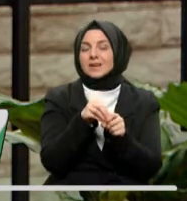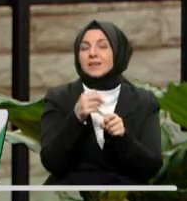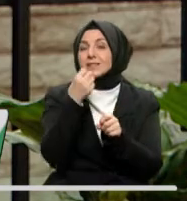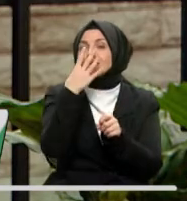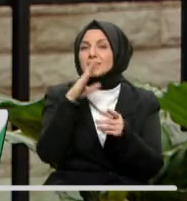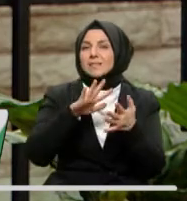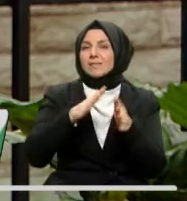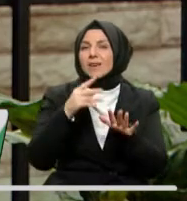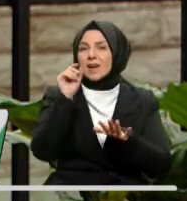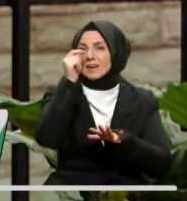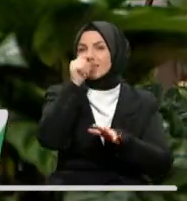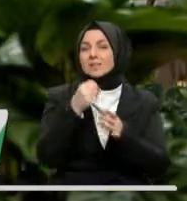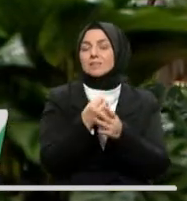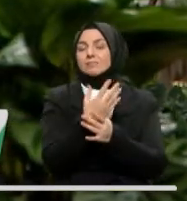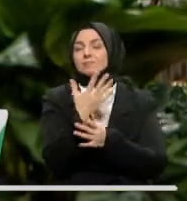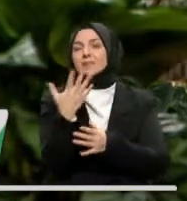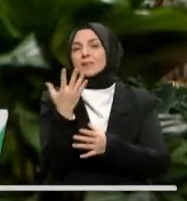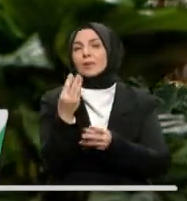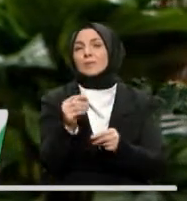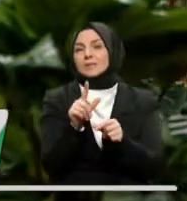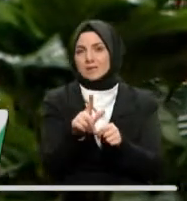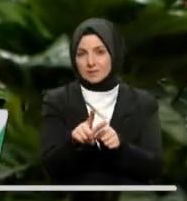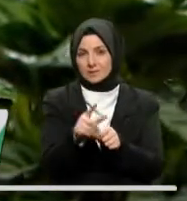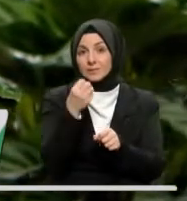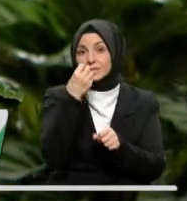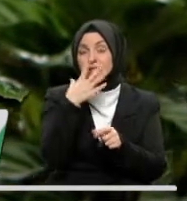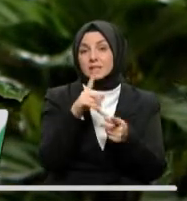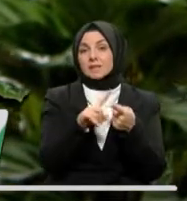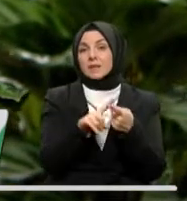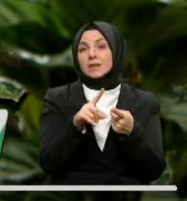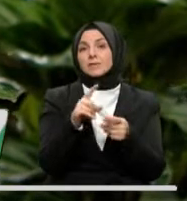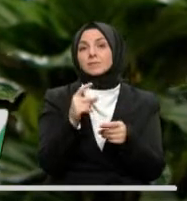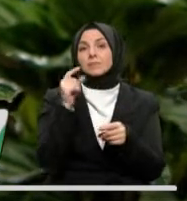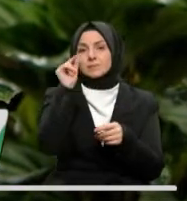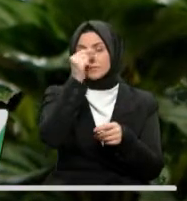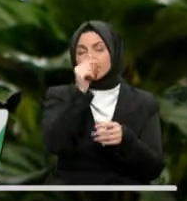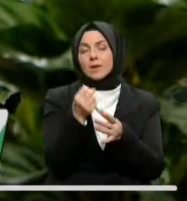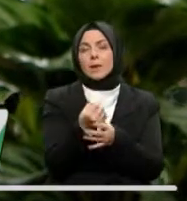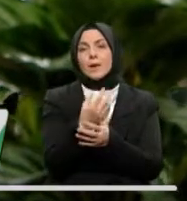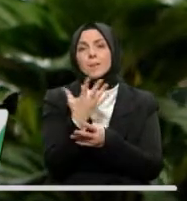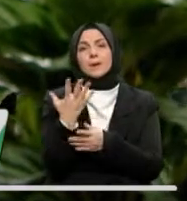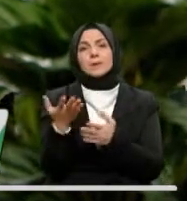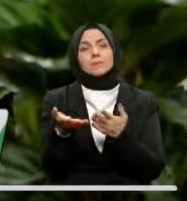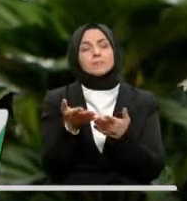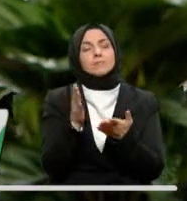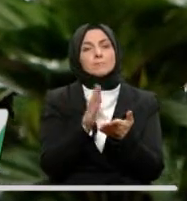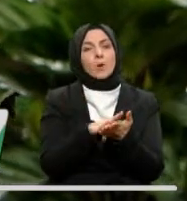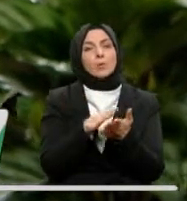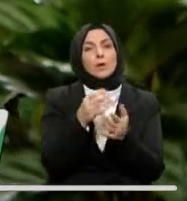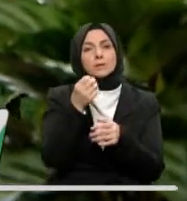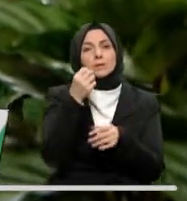mutlaka bulundurmamız gerekiyor teki çiçekli ya da yapraklı bitkiler demişken evlerimizde en kolay bakabileceğimiz